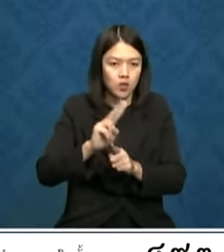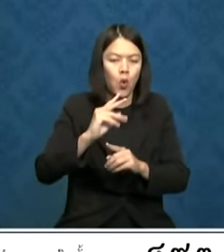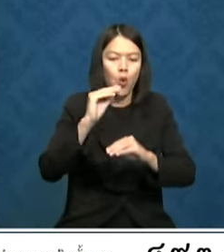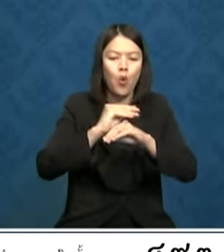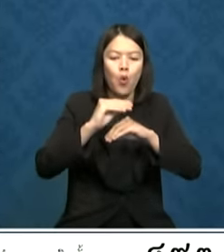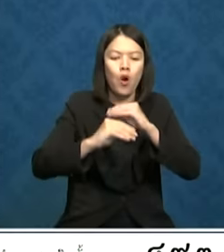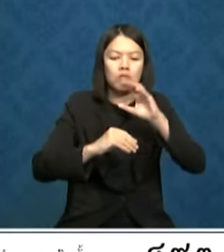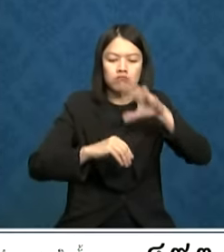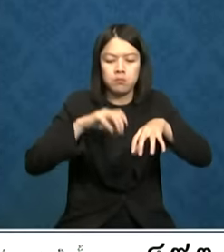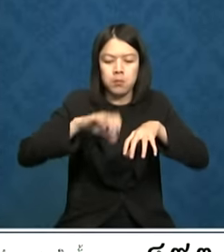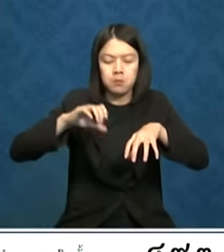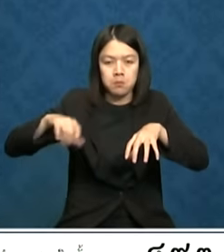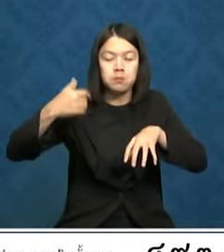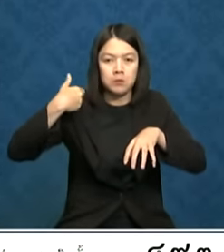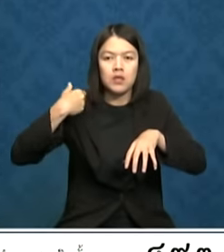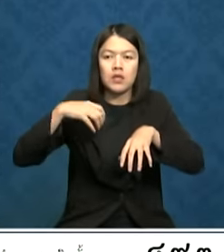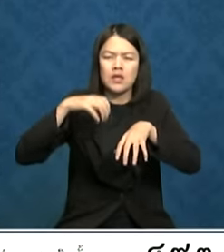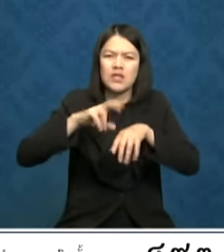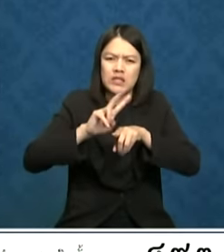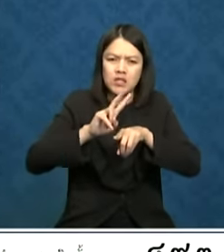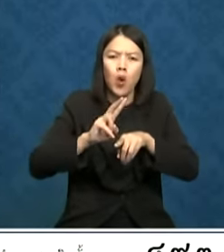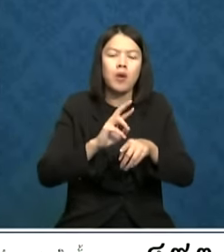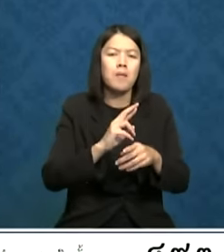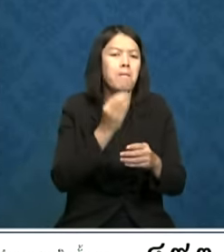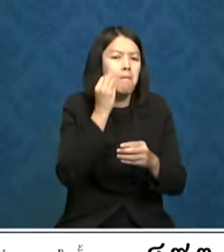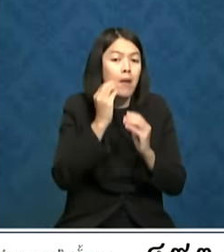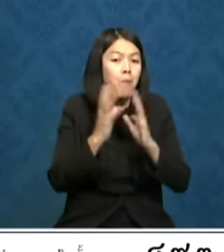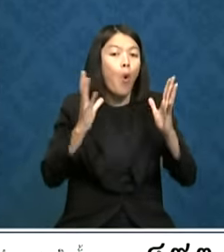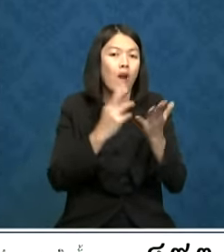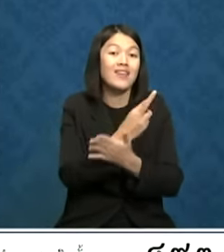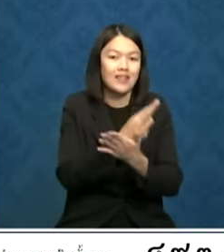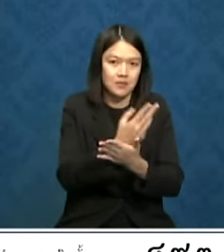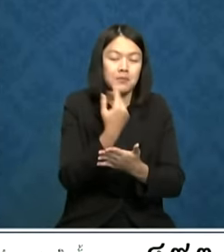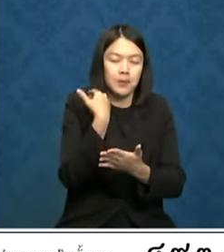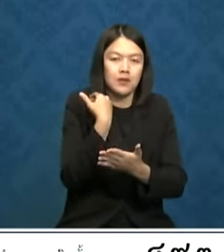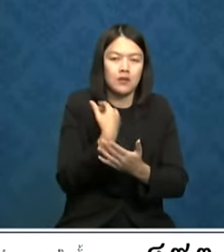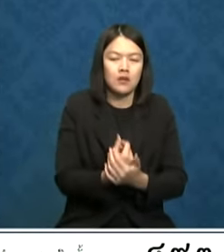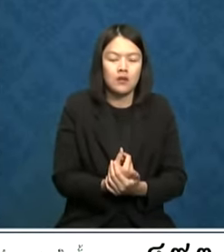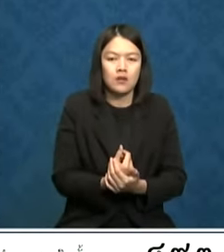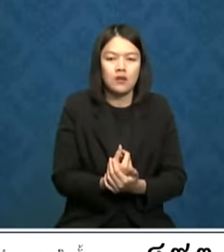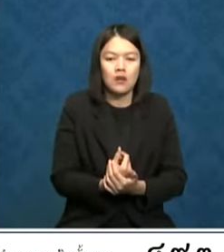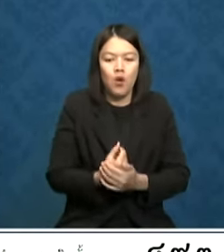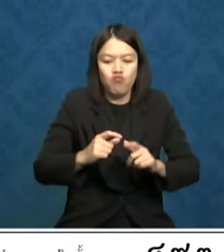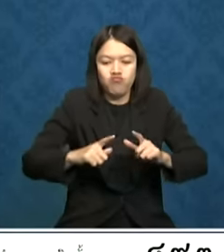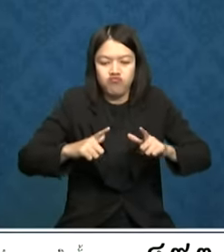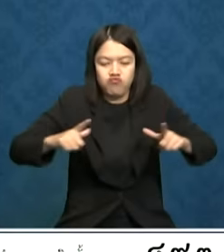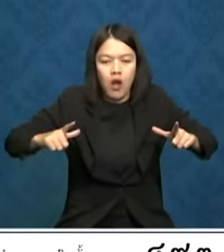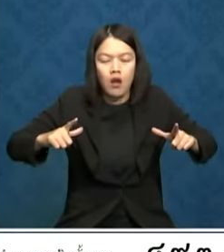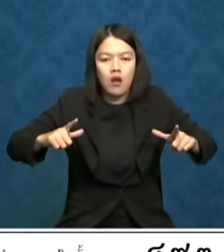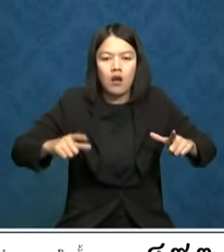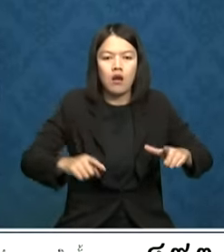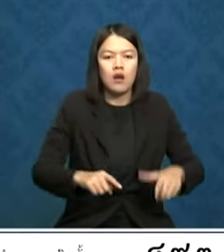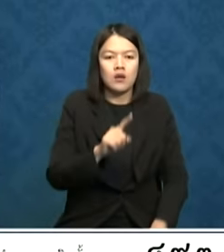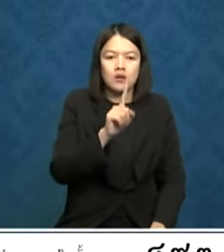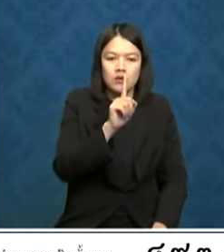สร้างขยายกำลังการผลิตโรงงานแห่งที่ 2ที่บ้านโป่งด้วยค่ะโดยจะมีพื้นที่ใช้สอยเพิ่มขึ้นถึง 2เท่าตัวจาก 132